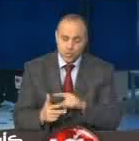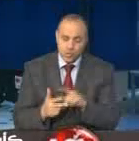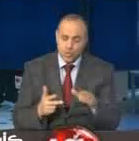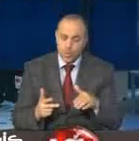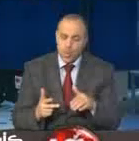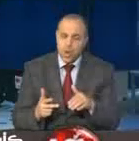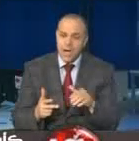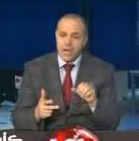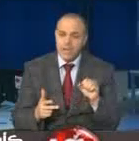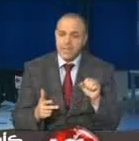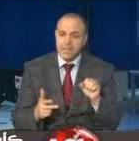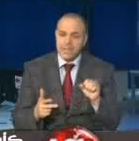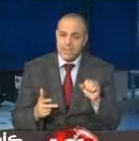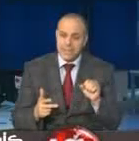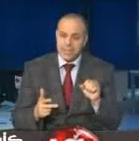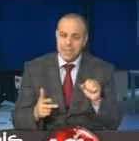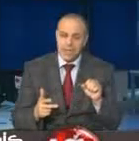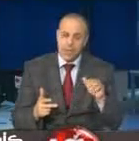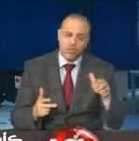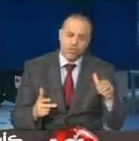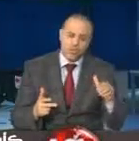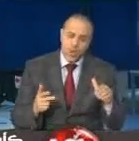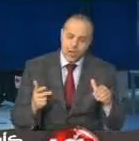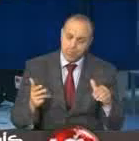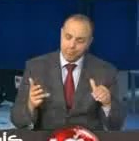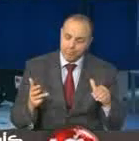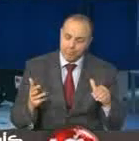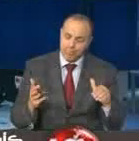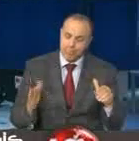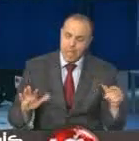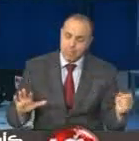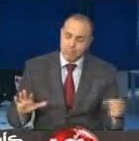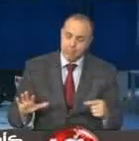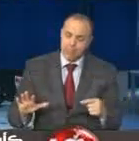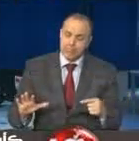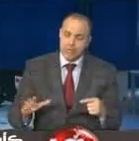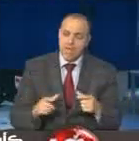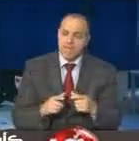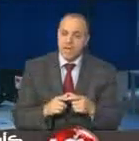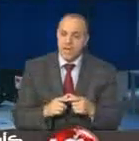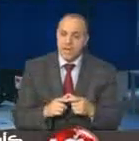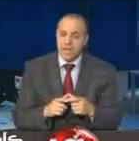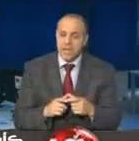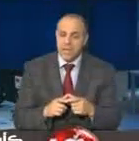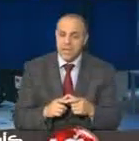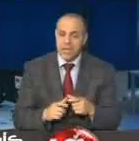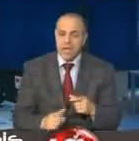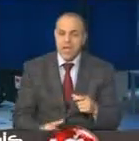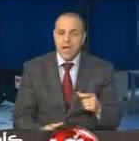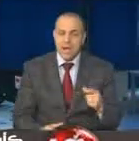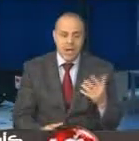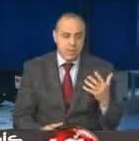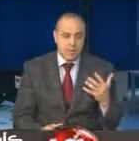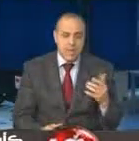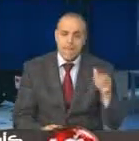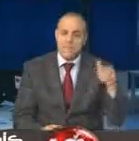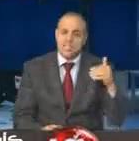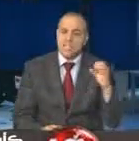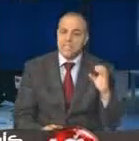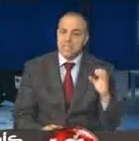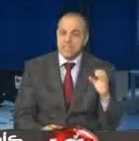وأغويرو وستونز وهافارد بخطأ في مرمى فريقه تناوبوا على تسجيل أهداف مانشستر